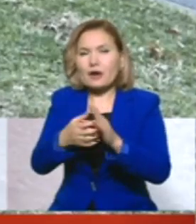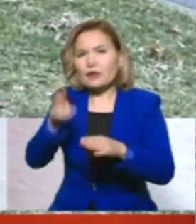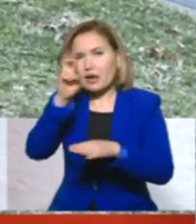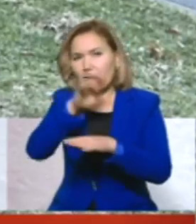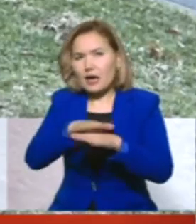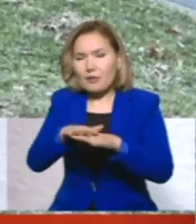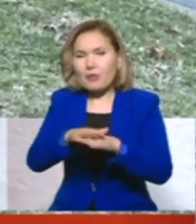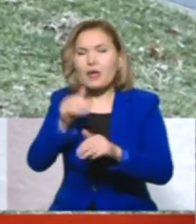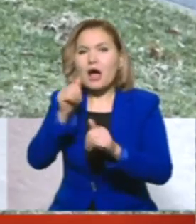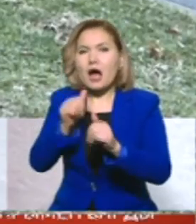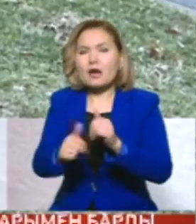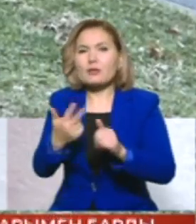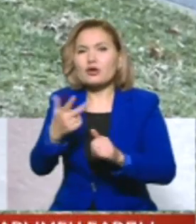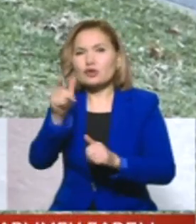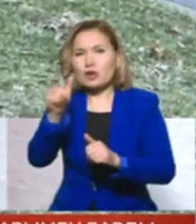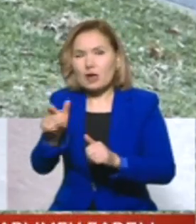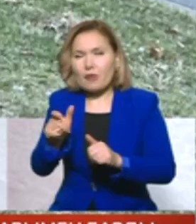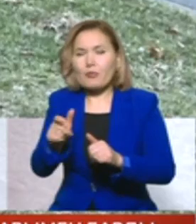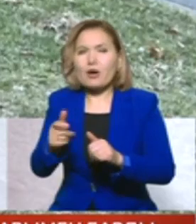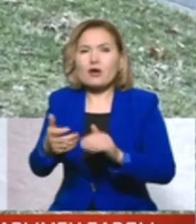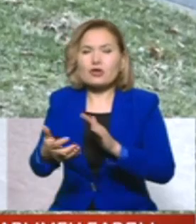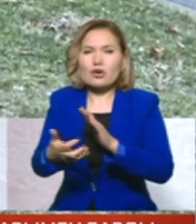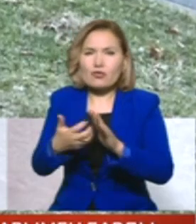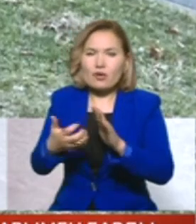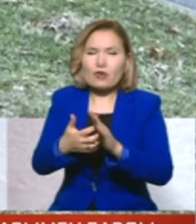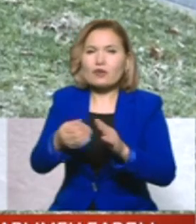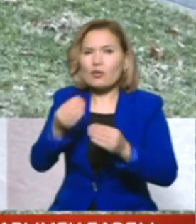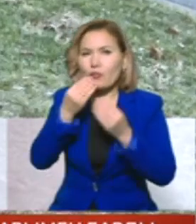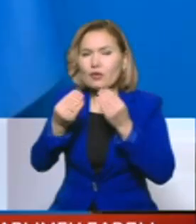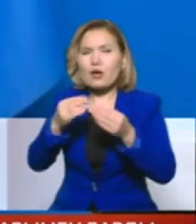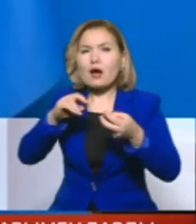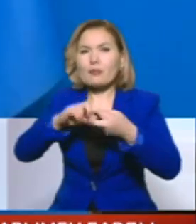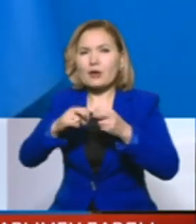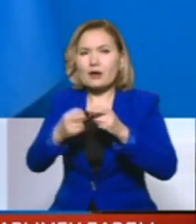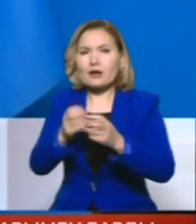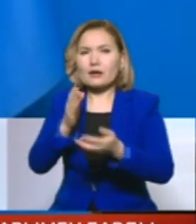елдерде әрбір үшінші адам таршылыққа тап болады делінген баяндамада.